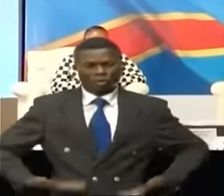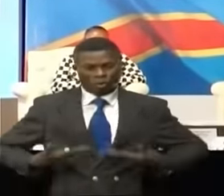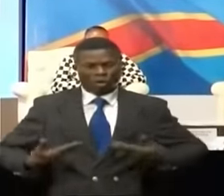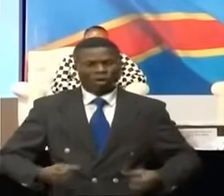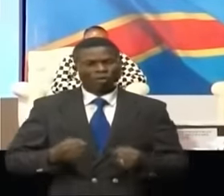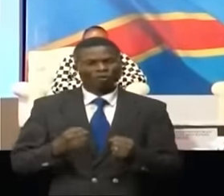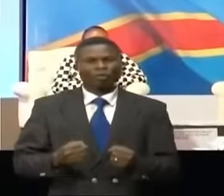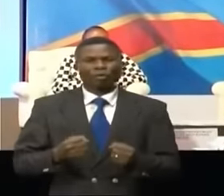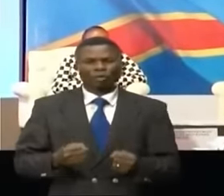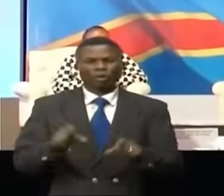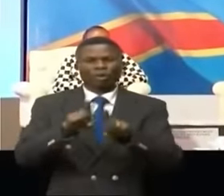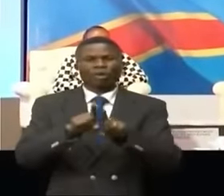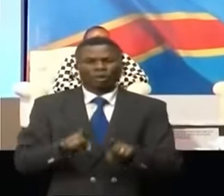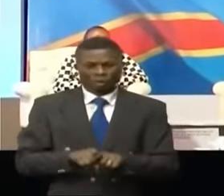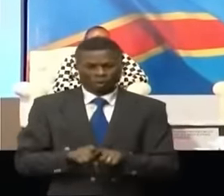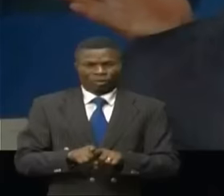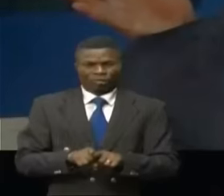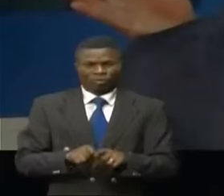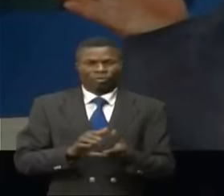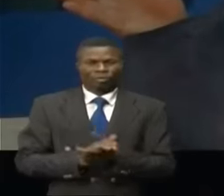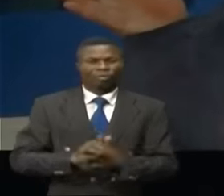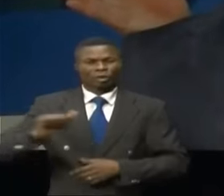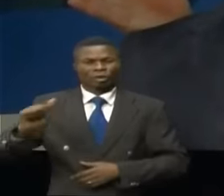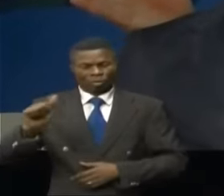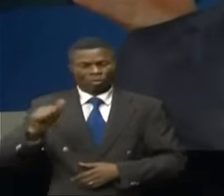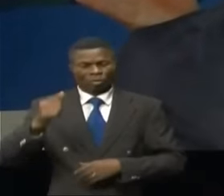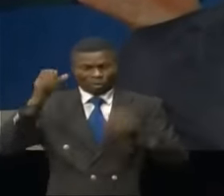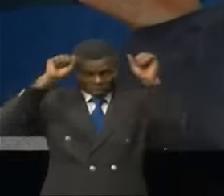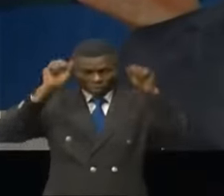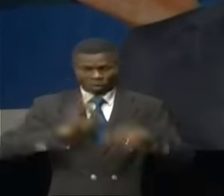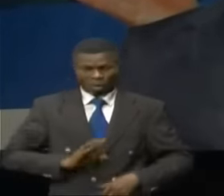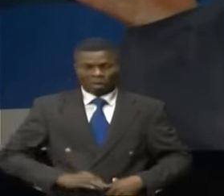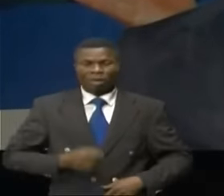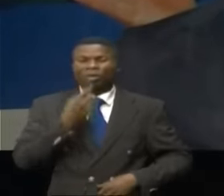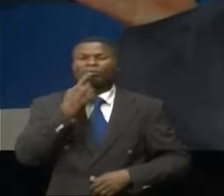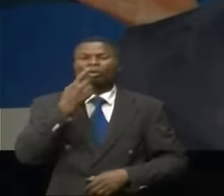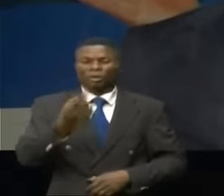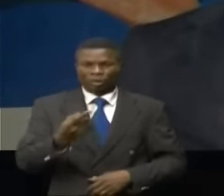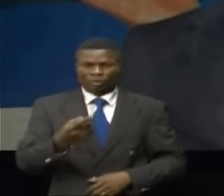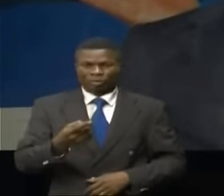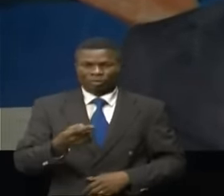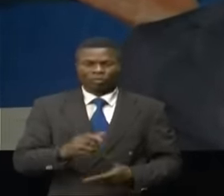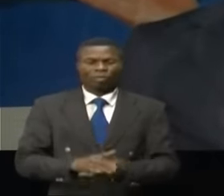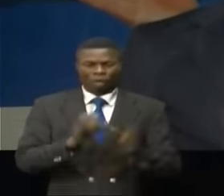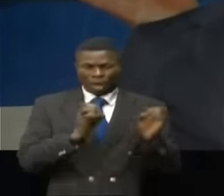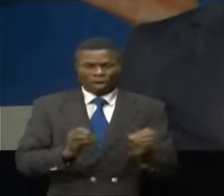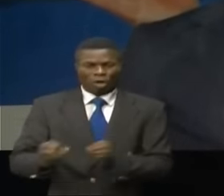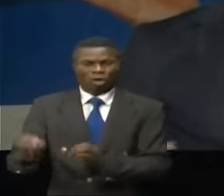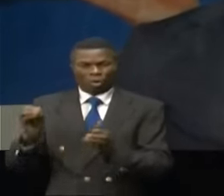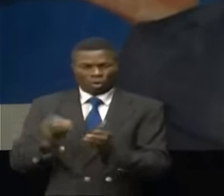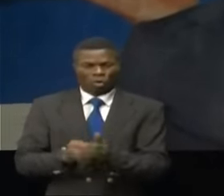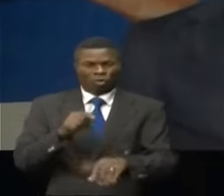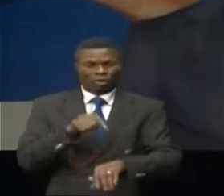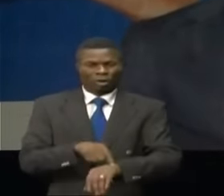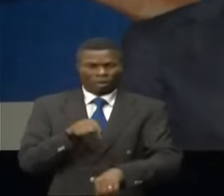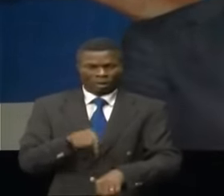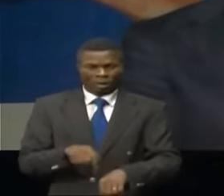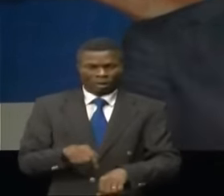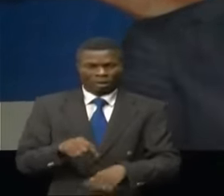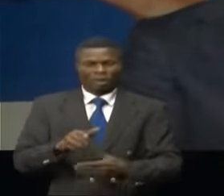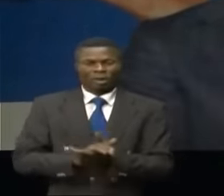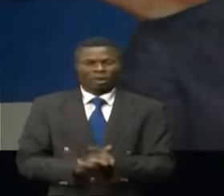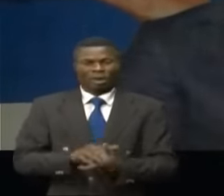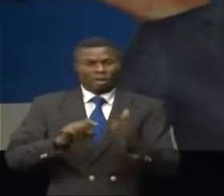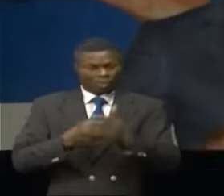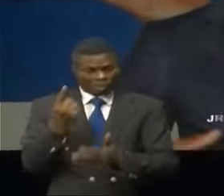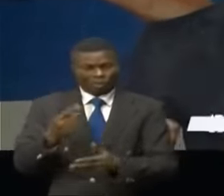joie. Et il a lui-même manifesté en disant qu'il va organiser ces moments, pas simplement c'est une